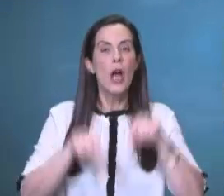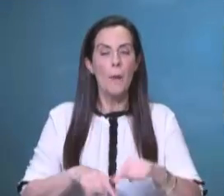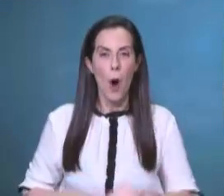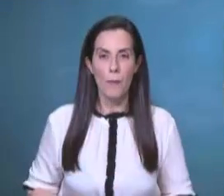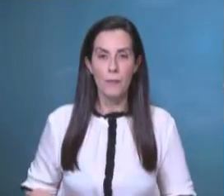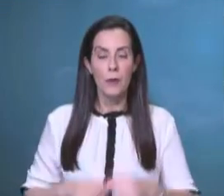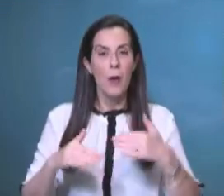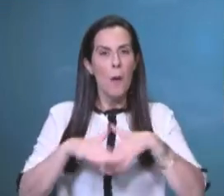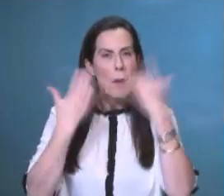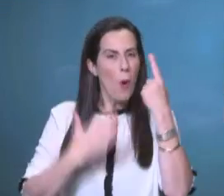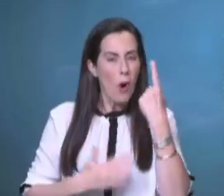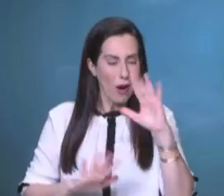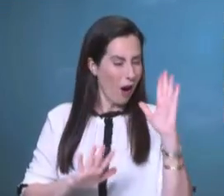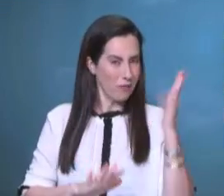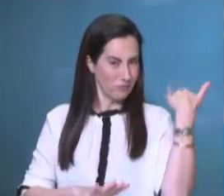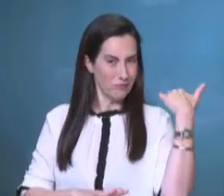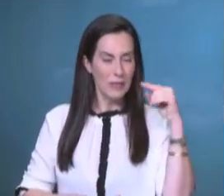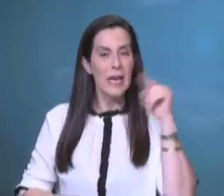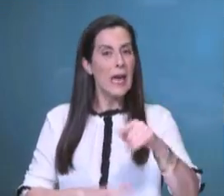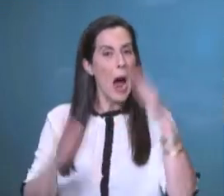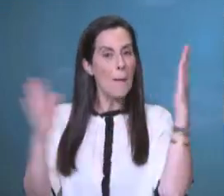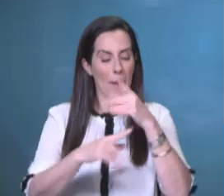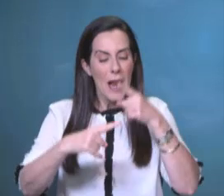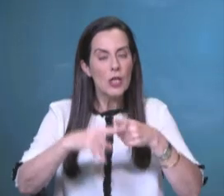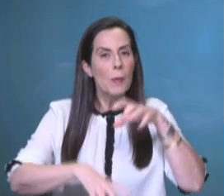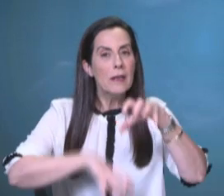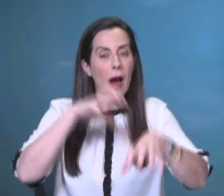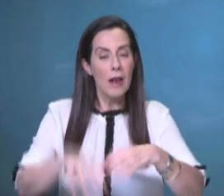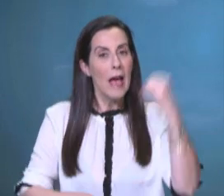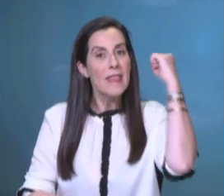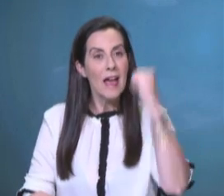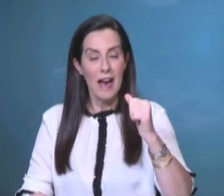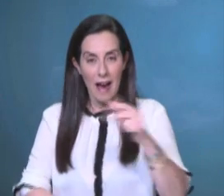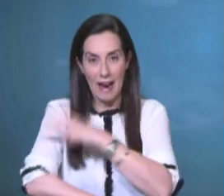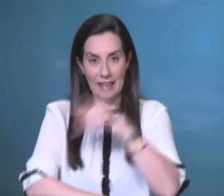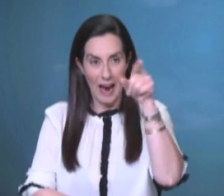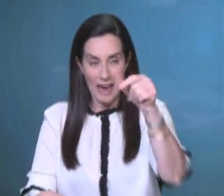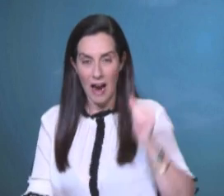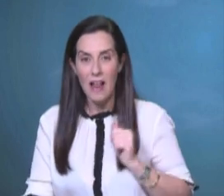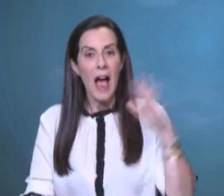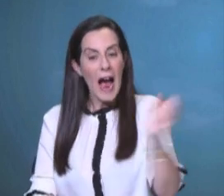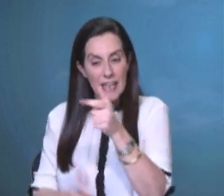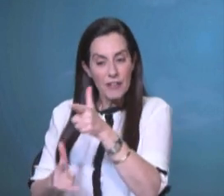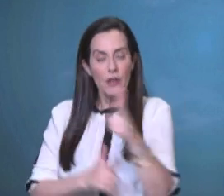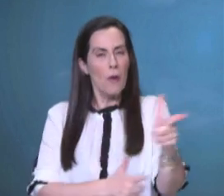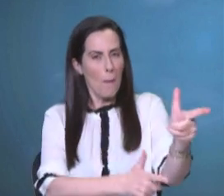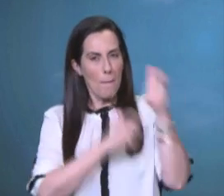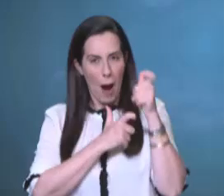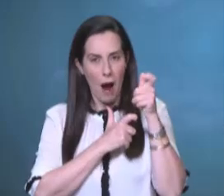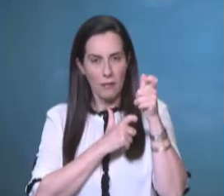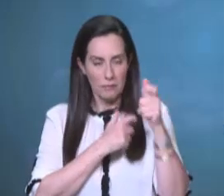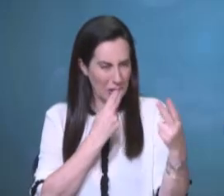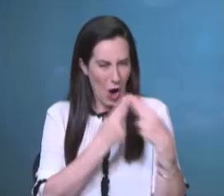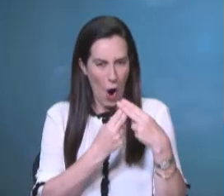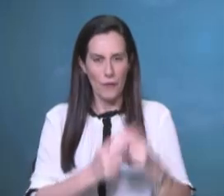אחד בחודש שעבר, הגיע המחבל לצומת אריאל, דקר את הלוחם גל קידן, חטף את נשקו וירה בו למוות מטווח קצר.